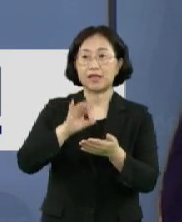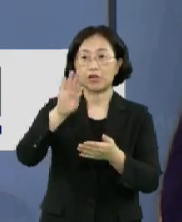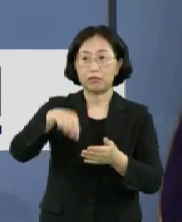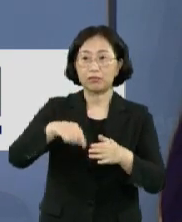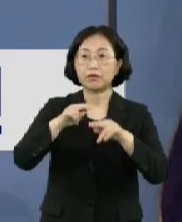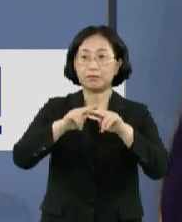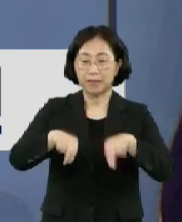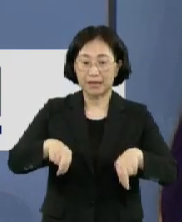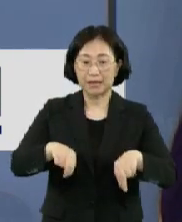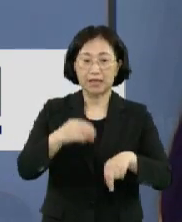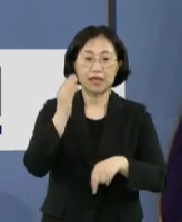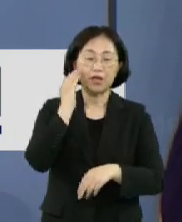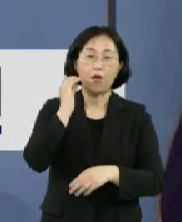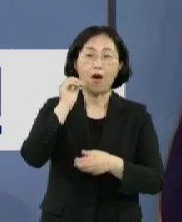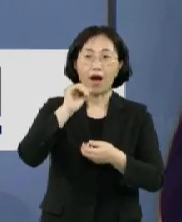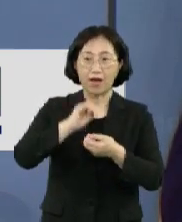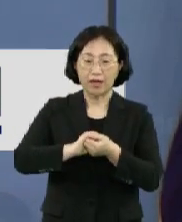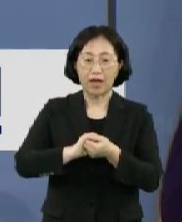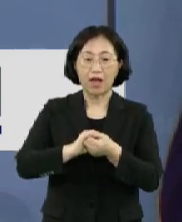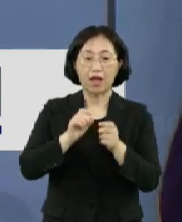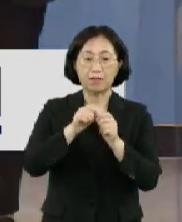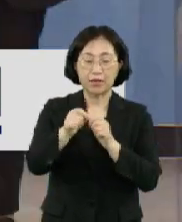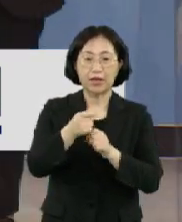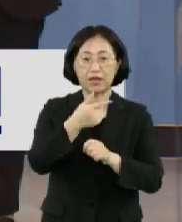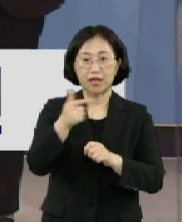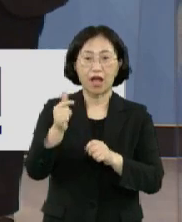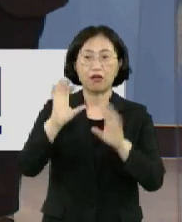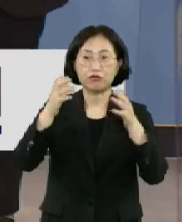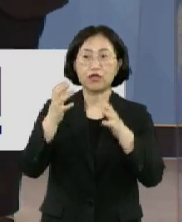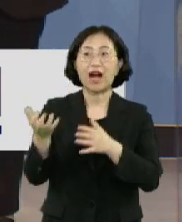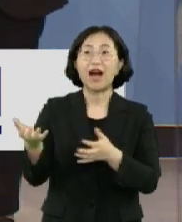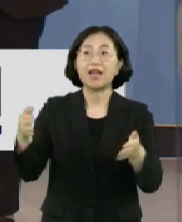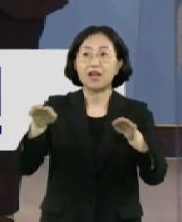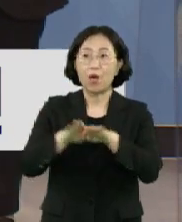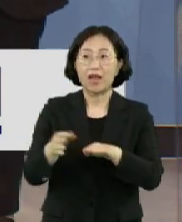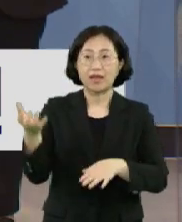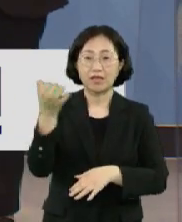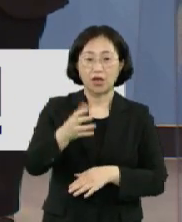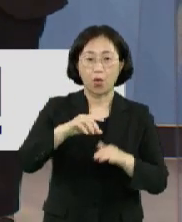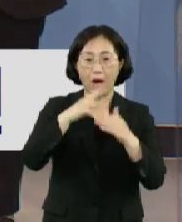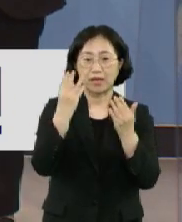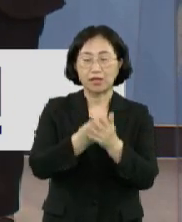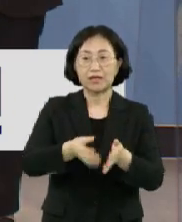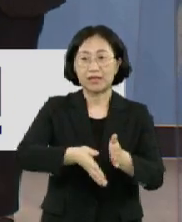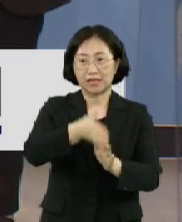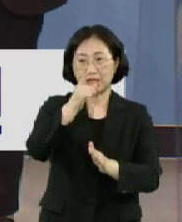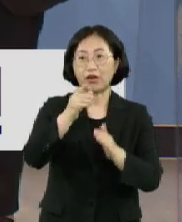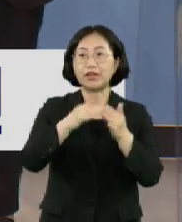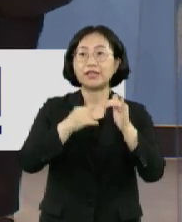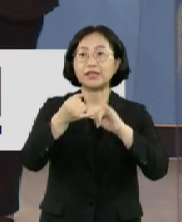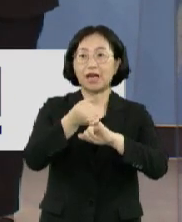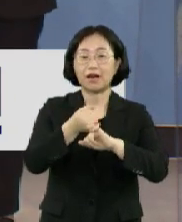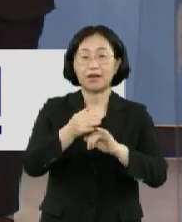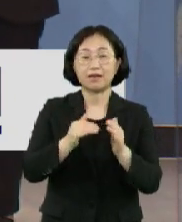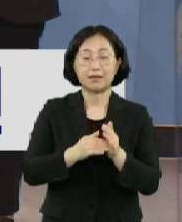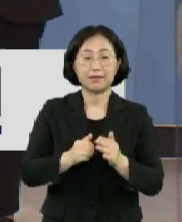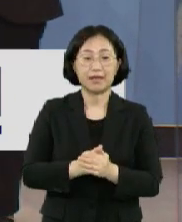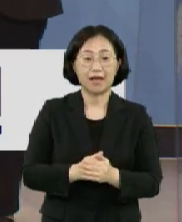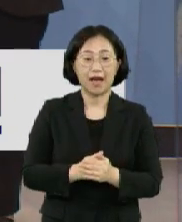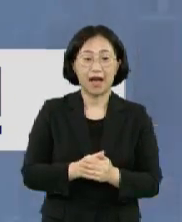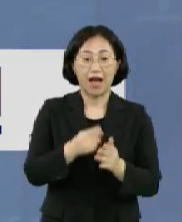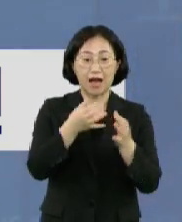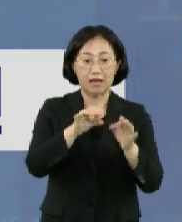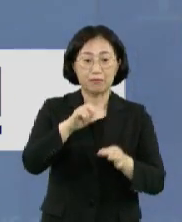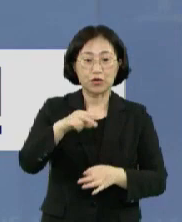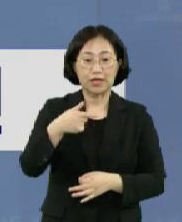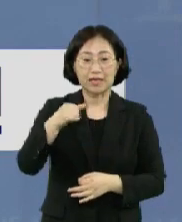보장, 청와대와 국회, 대법원 등 주요 국가기전 이전을 통한 수도 완전 이전 등을 공약했습니다. 정의당은